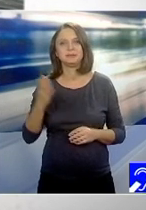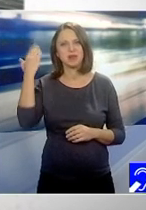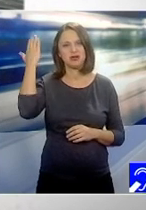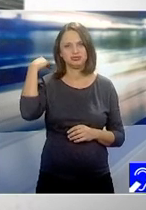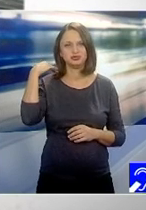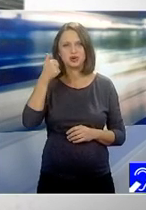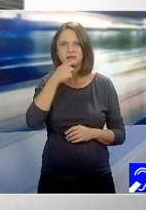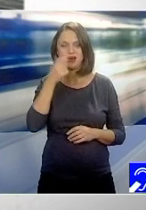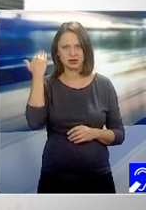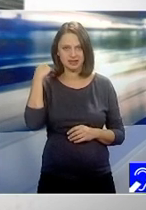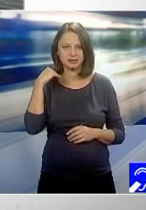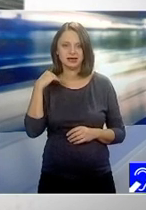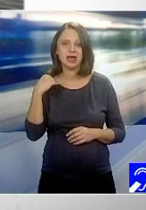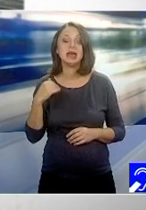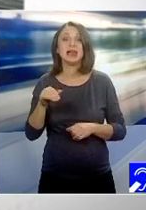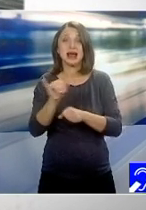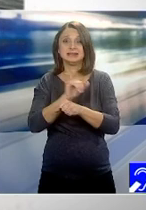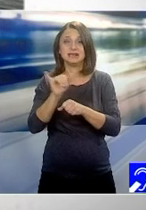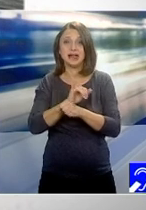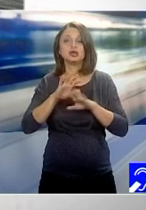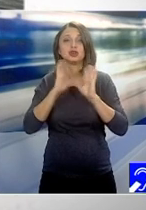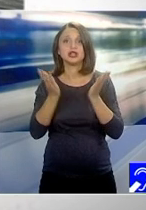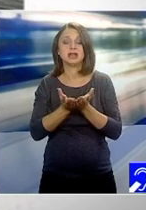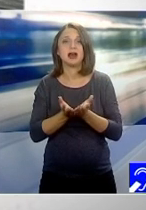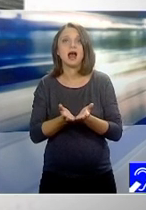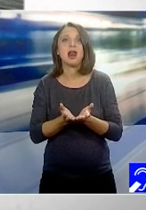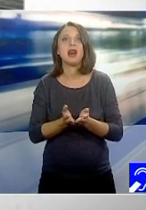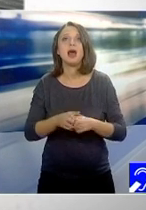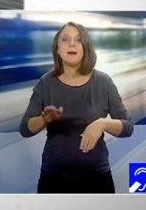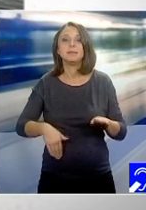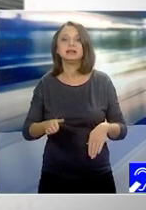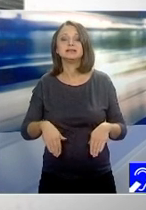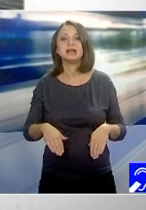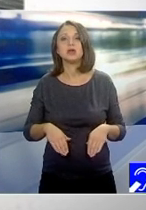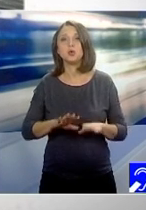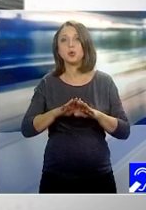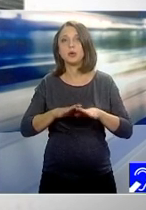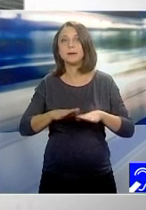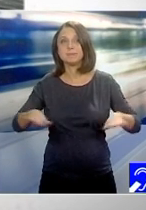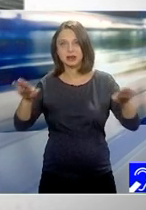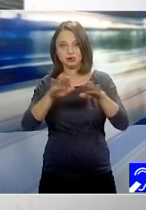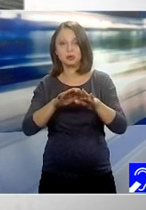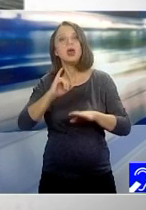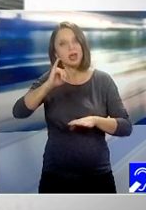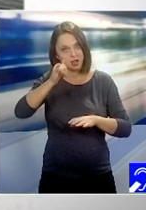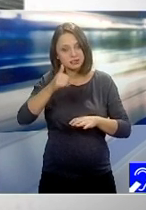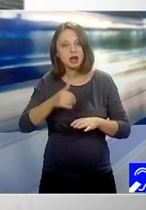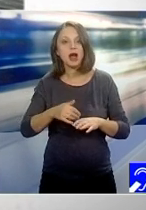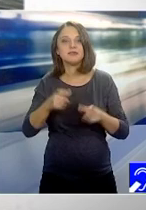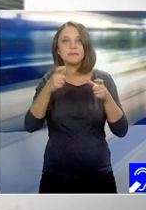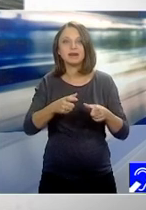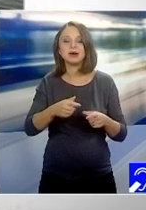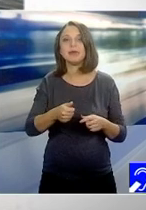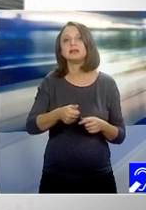ați ocupat funcția de director general în cadrul Ministerului Mediului Parcă. Da, la departamentul pentru ape, păduri